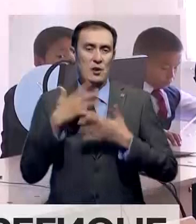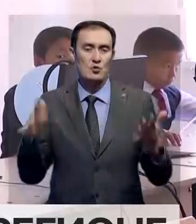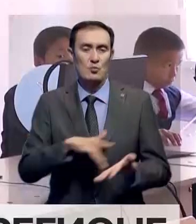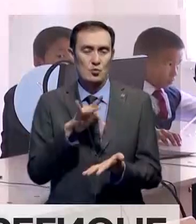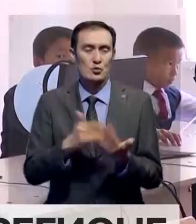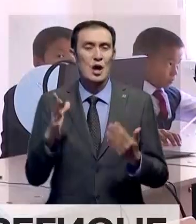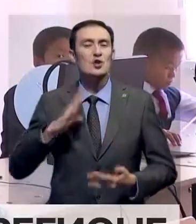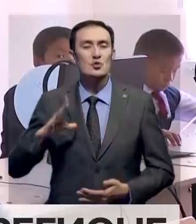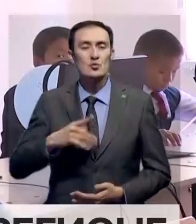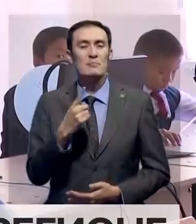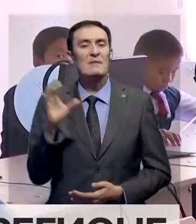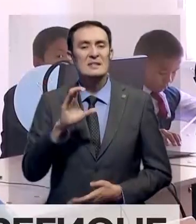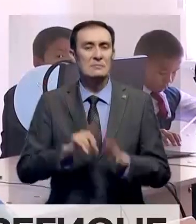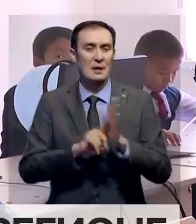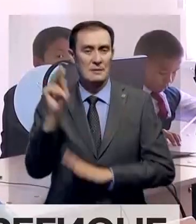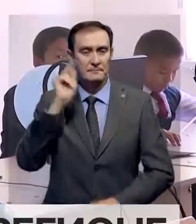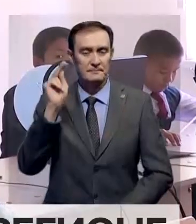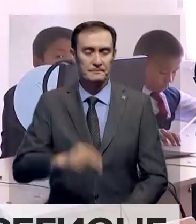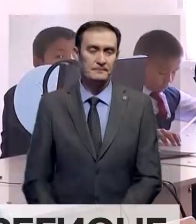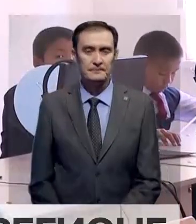уже жду 1 сентября